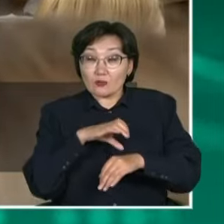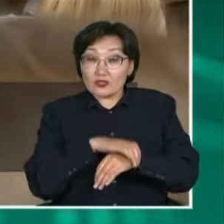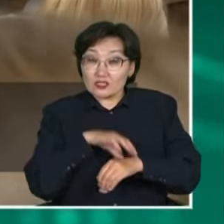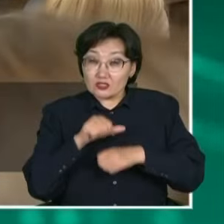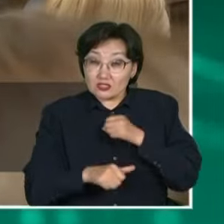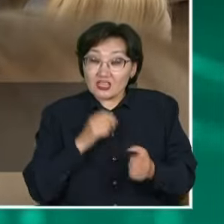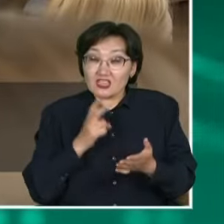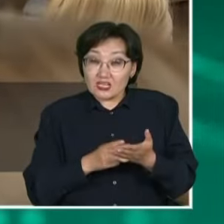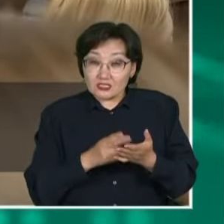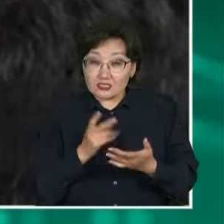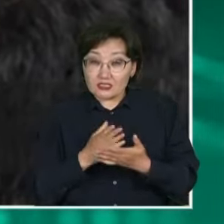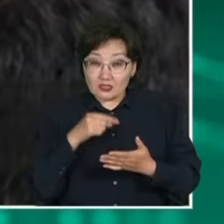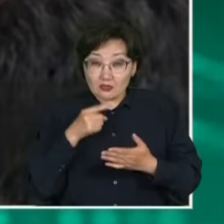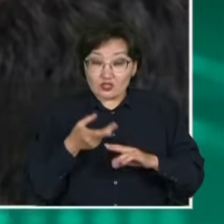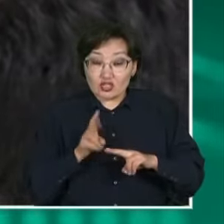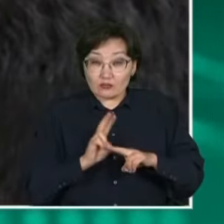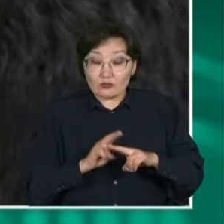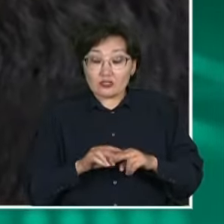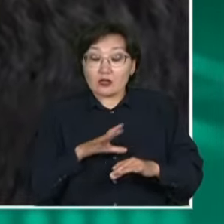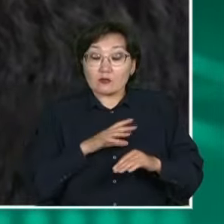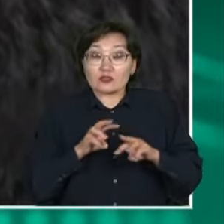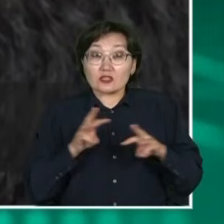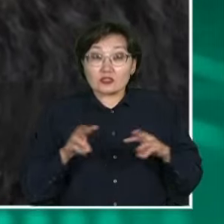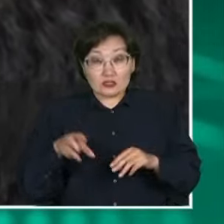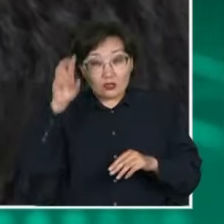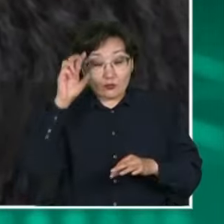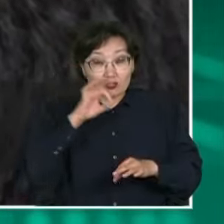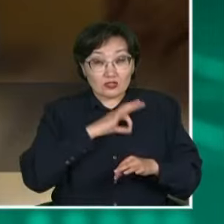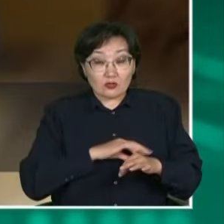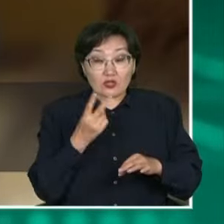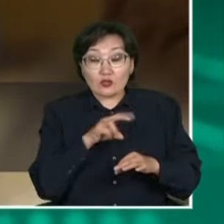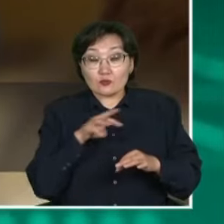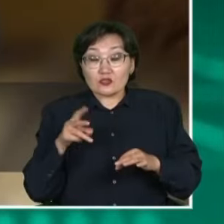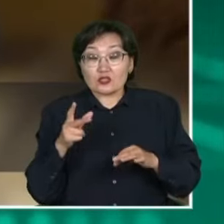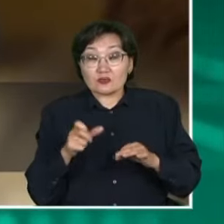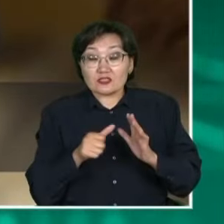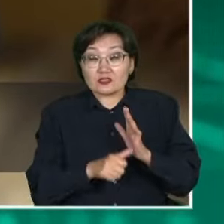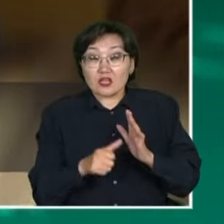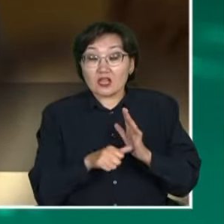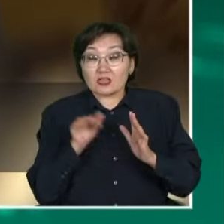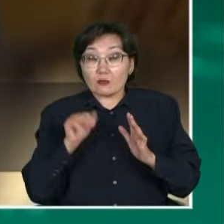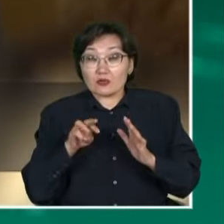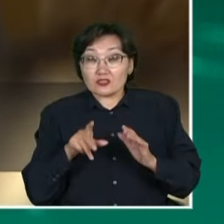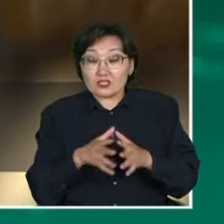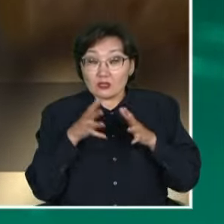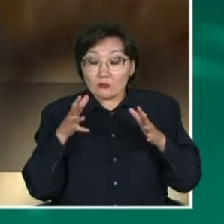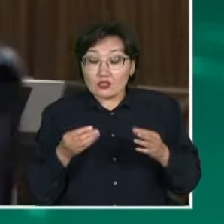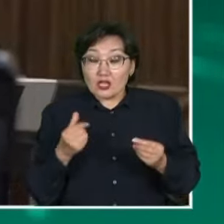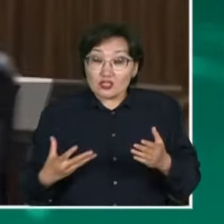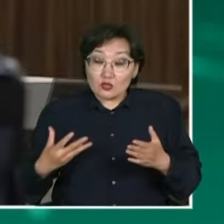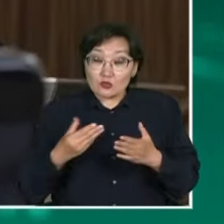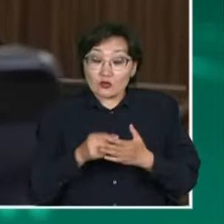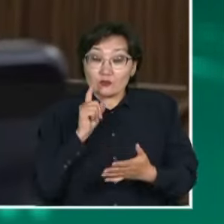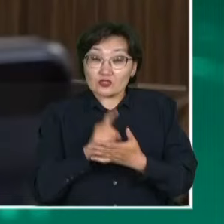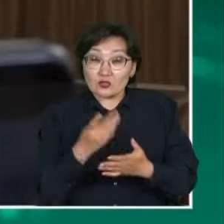материалдармен дәлелденгенін жеткізді. Сонымен қатар экс-министр мемлекет пайдасына 2 миллион 306 мың теңгеден аса төлеуге